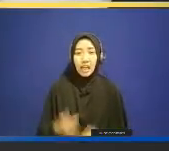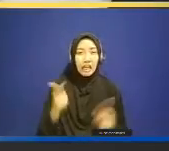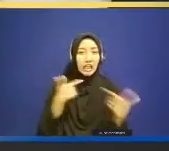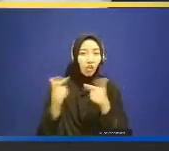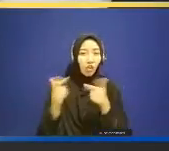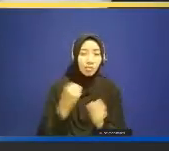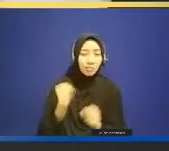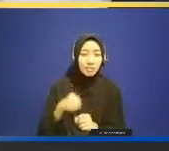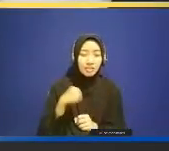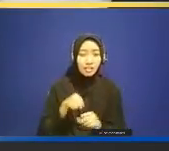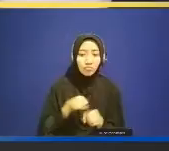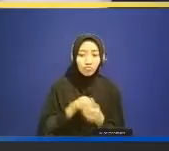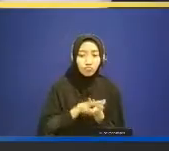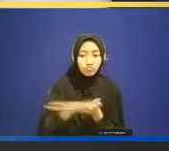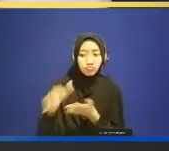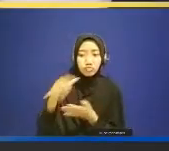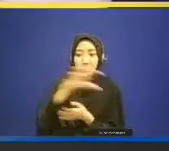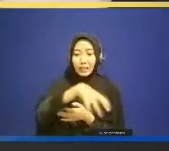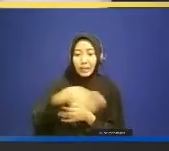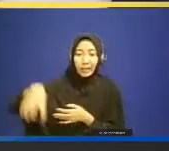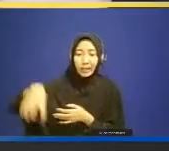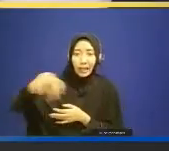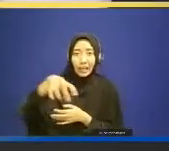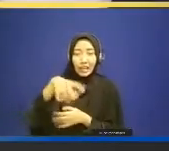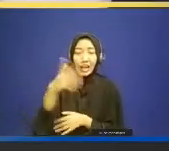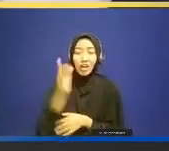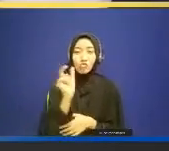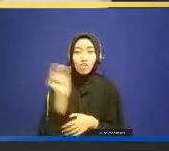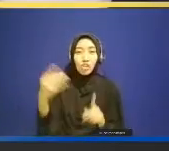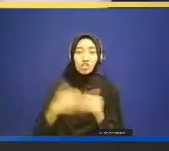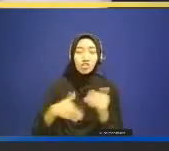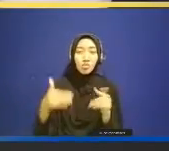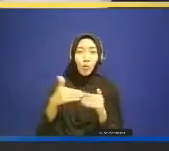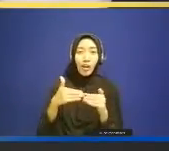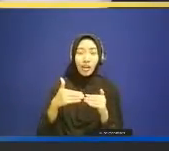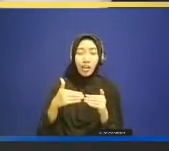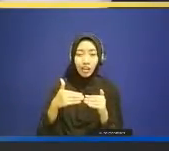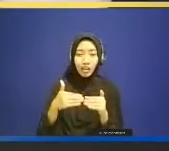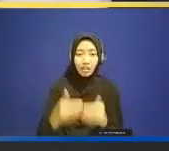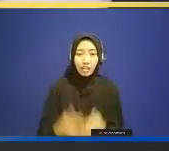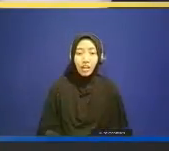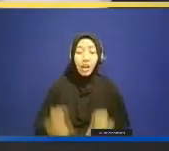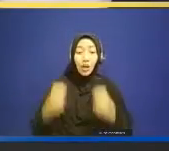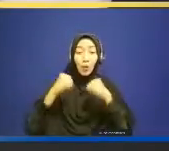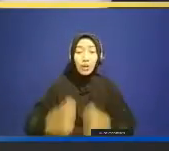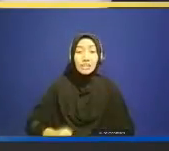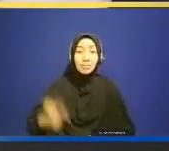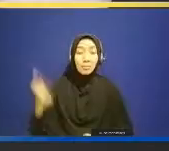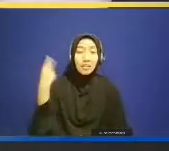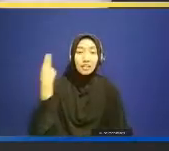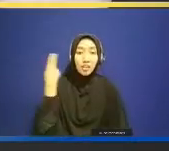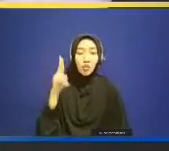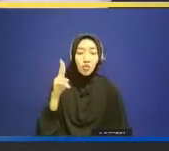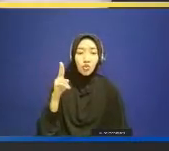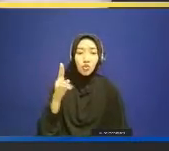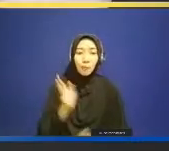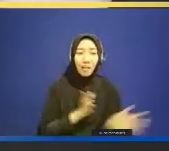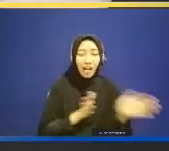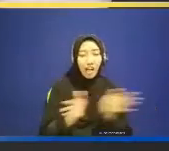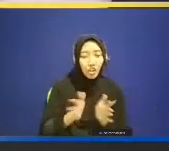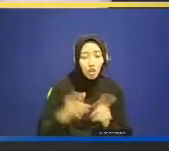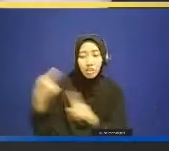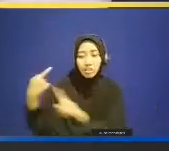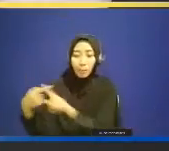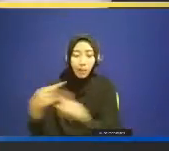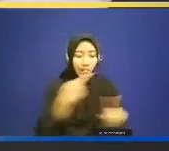transfer ke daerah ada undang-undangnya Jadi yang betul-betul dalam puasa pemerintah untuk utak-atik untuk